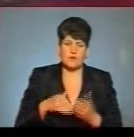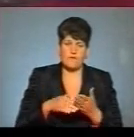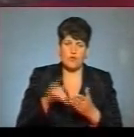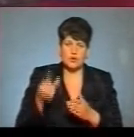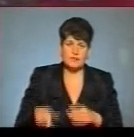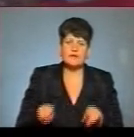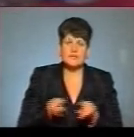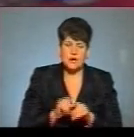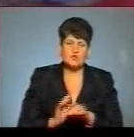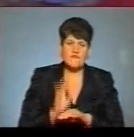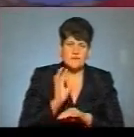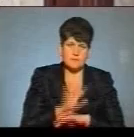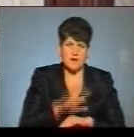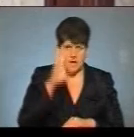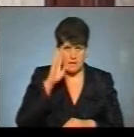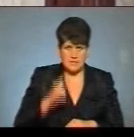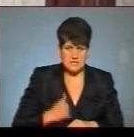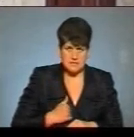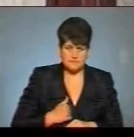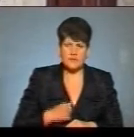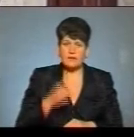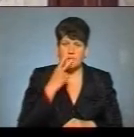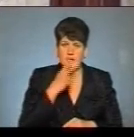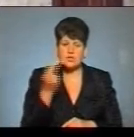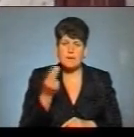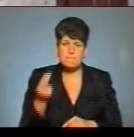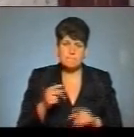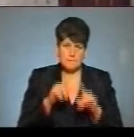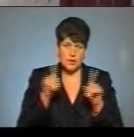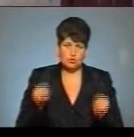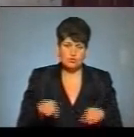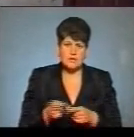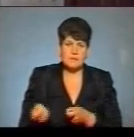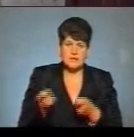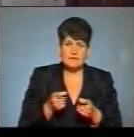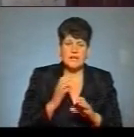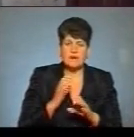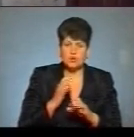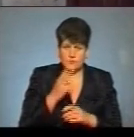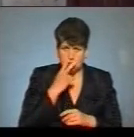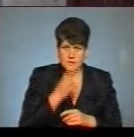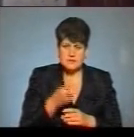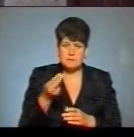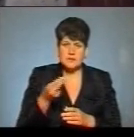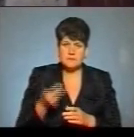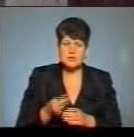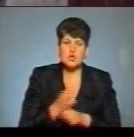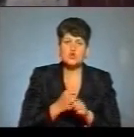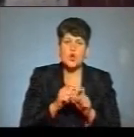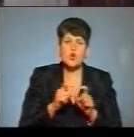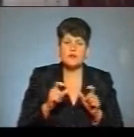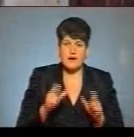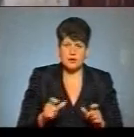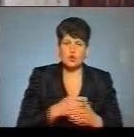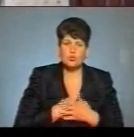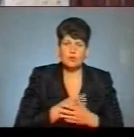Їх також відправлять бійцям. Бачите, такі от малюночки передавали автобусами, от з Борщова, бачите, підписані шоколадки.